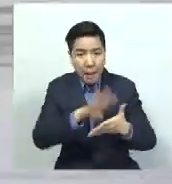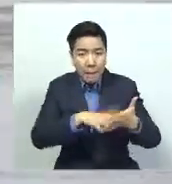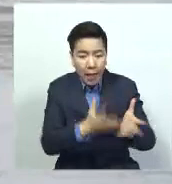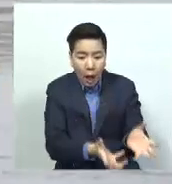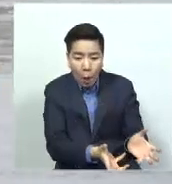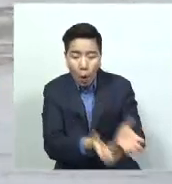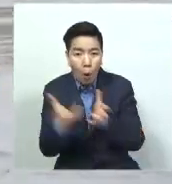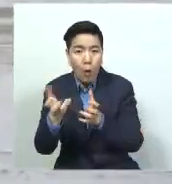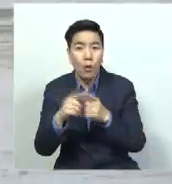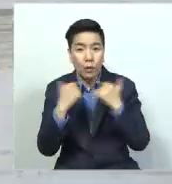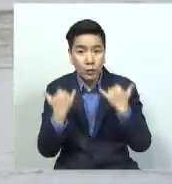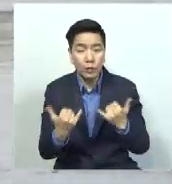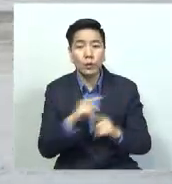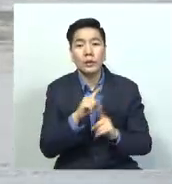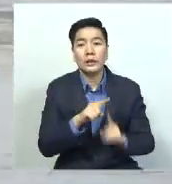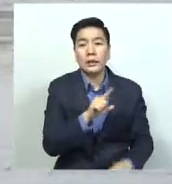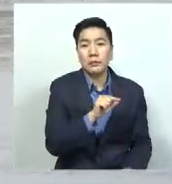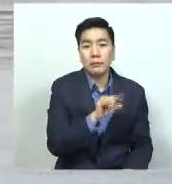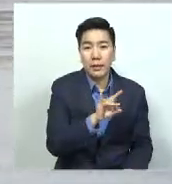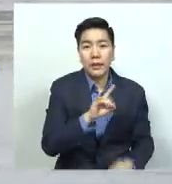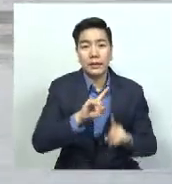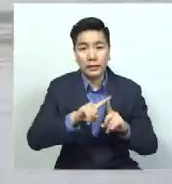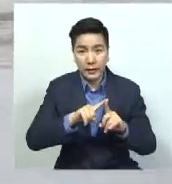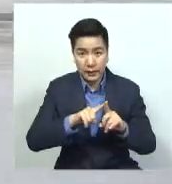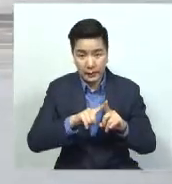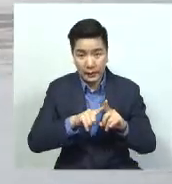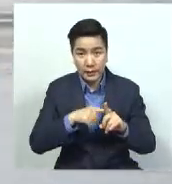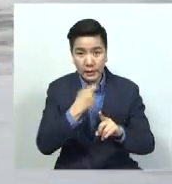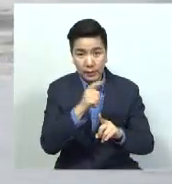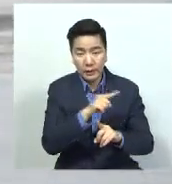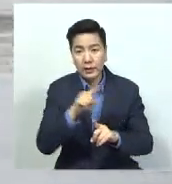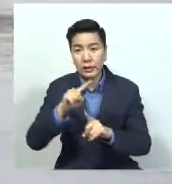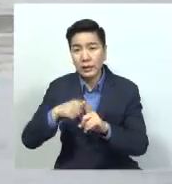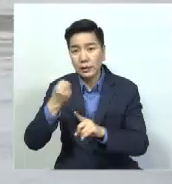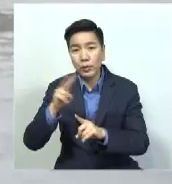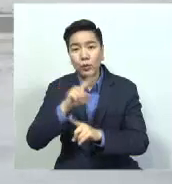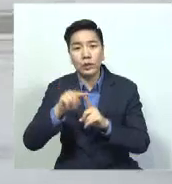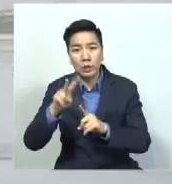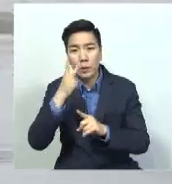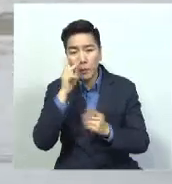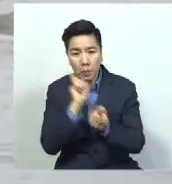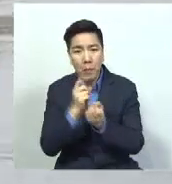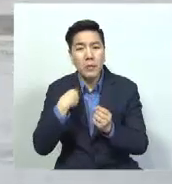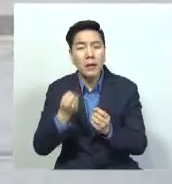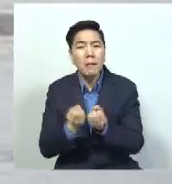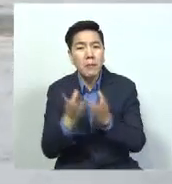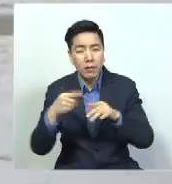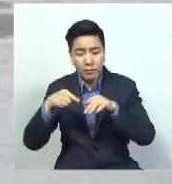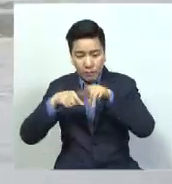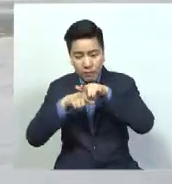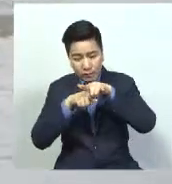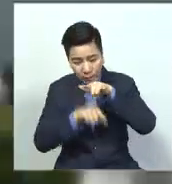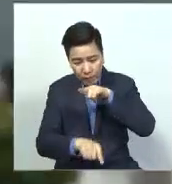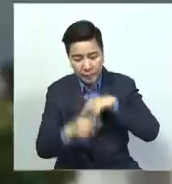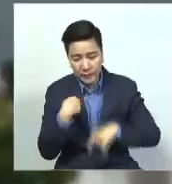ระเบิดระหว่างวันที่28พฤศจิกายนถึง2ธันวาคมพบระเบิดอากาศ7ลูกต